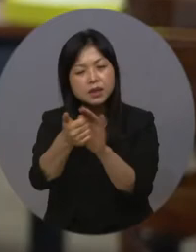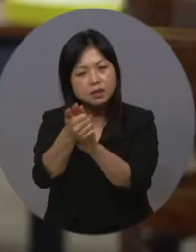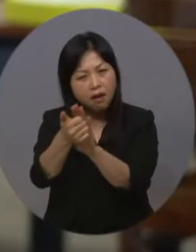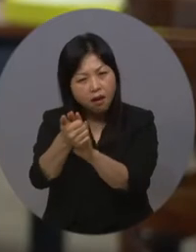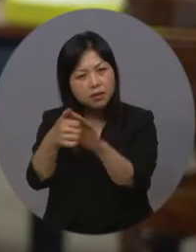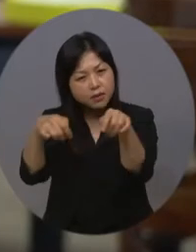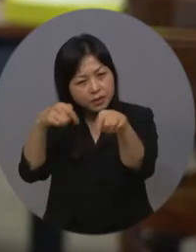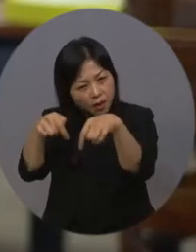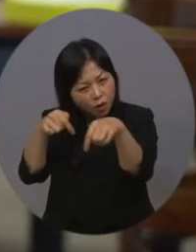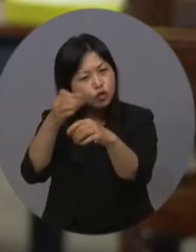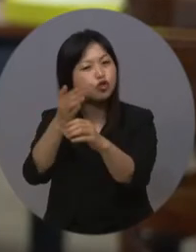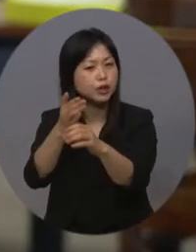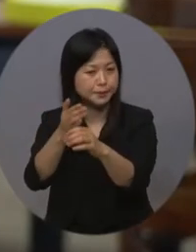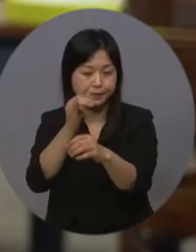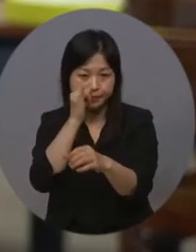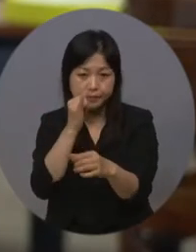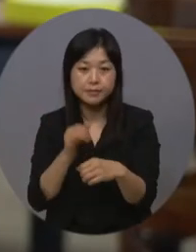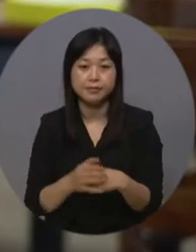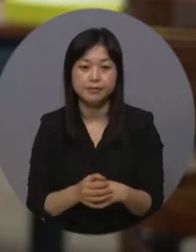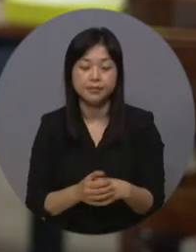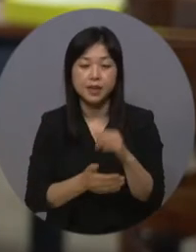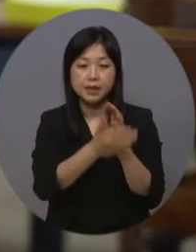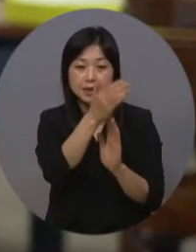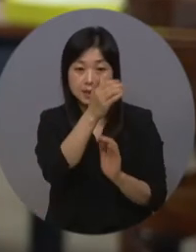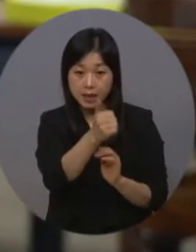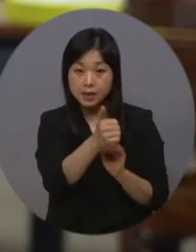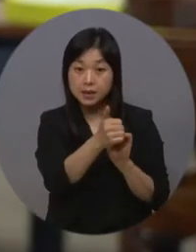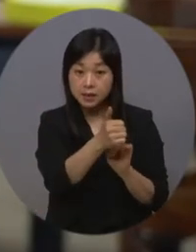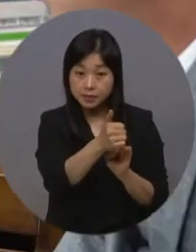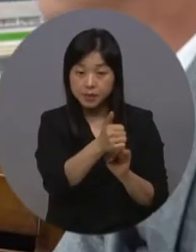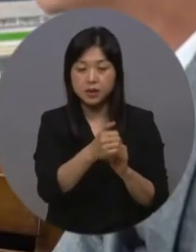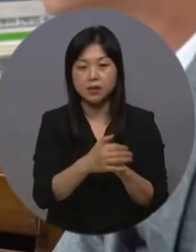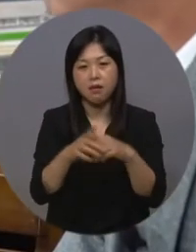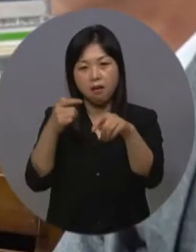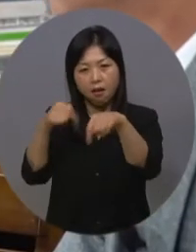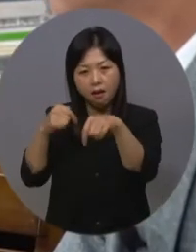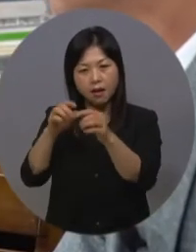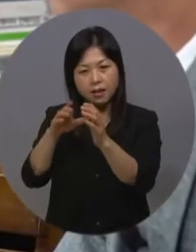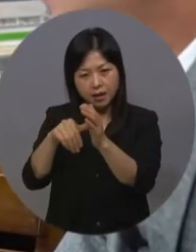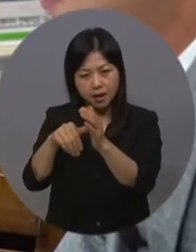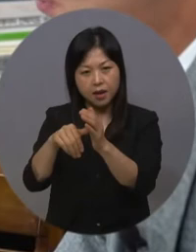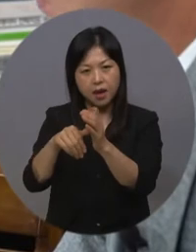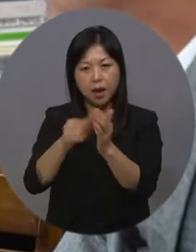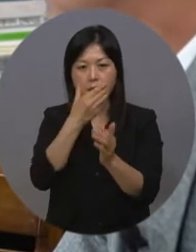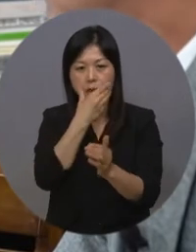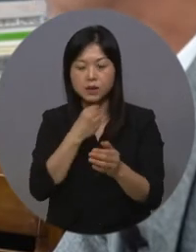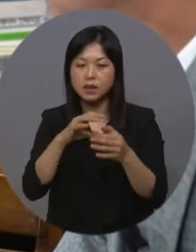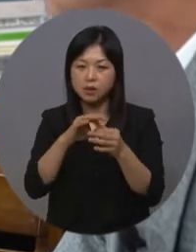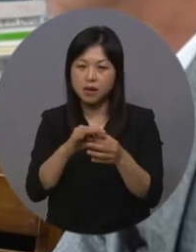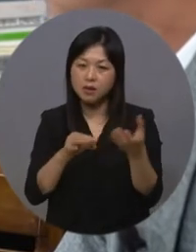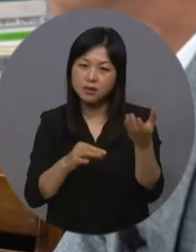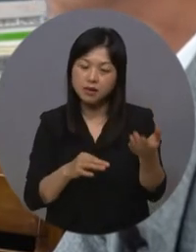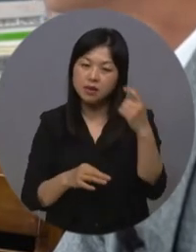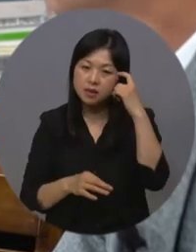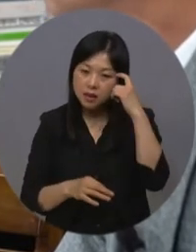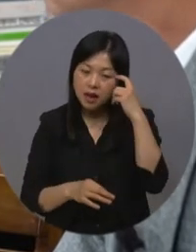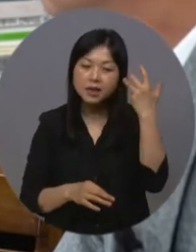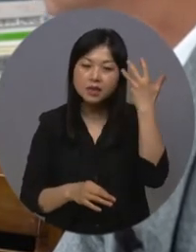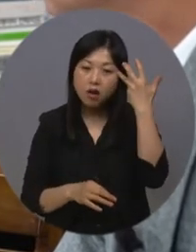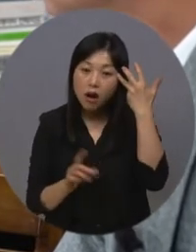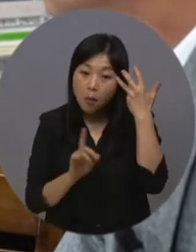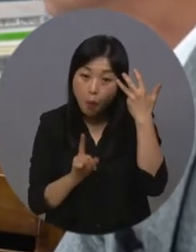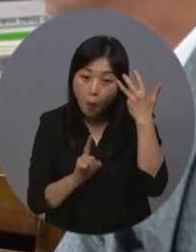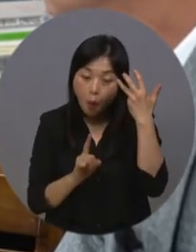그렇다면 우리 시장님께서 이러한 그 시정 구현을 하시는데 복지에 대한 우리 시장님의 철학이라 그럴까 생각 이런 것도